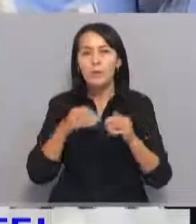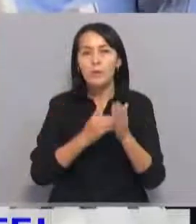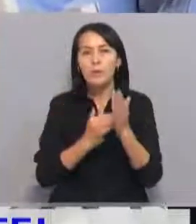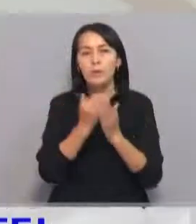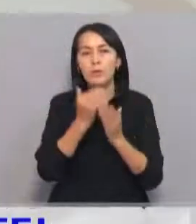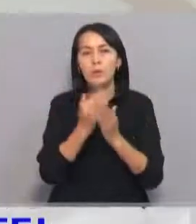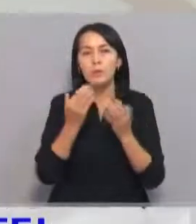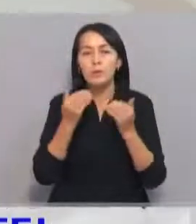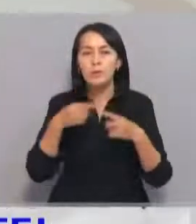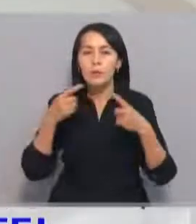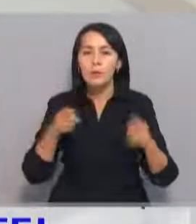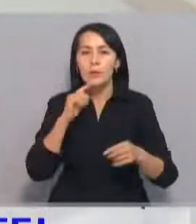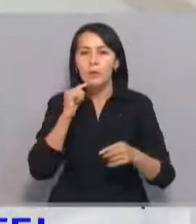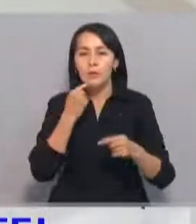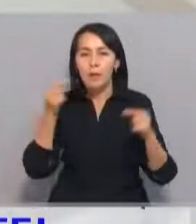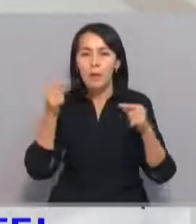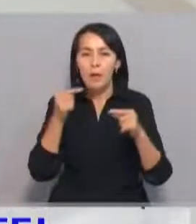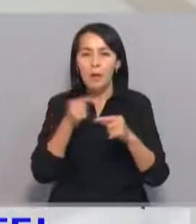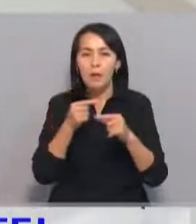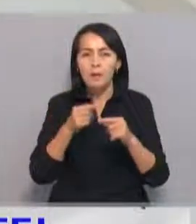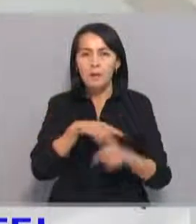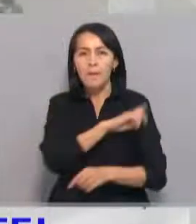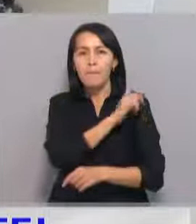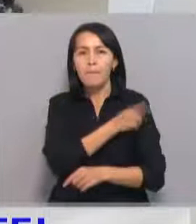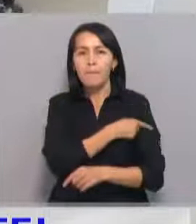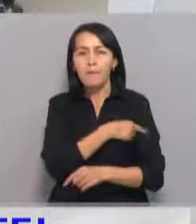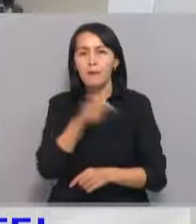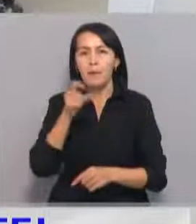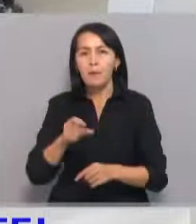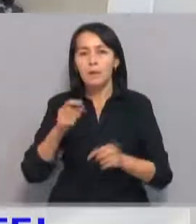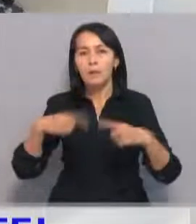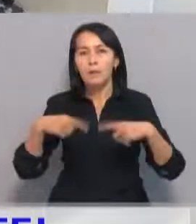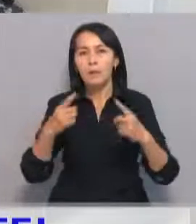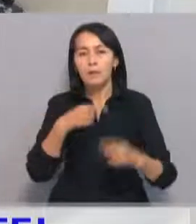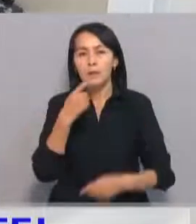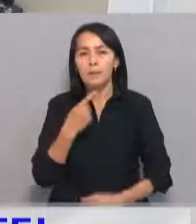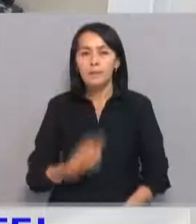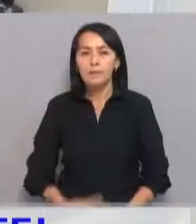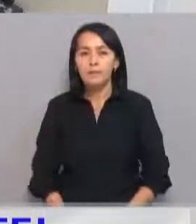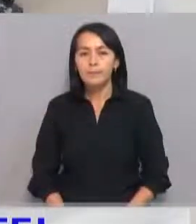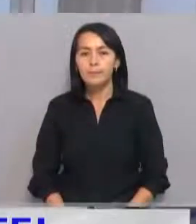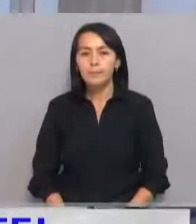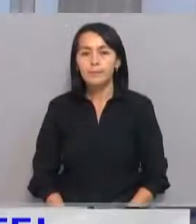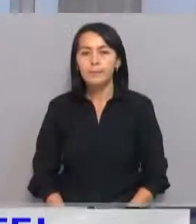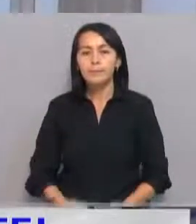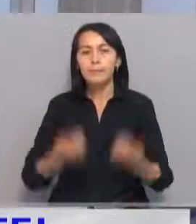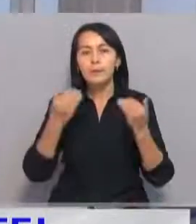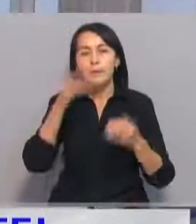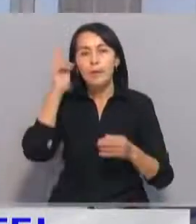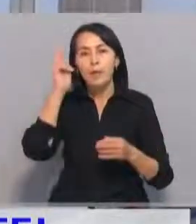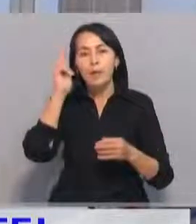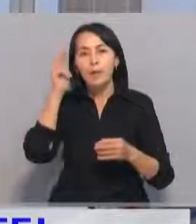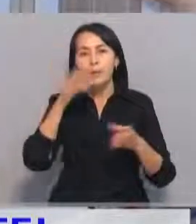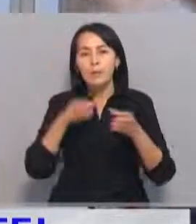жоғары болса, түрлі қиындықтарға қарсы тұратын мықты тұлға болып қалыптасады деседі. Осы білім саласында қызмет